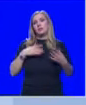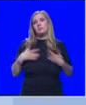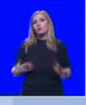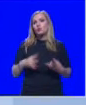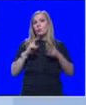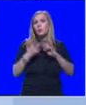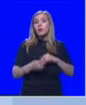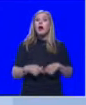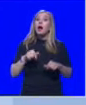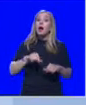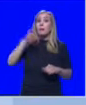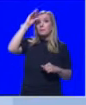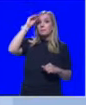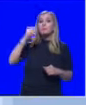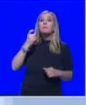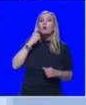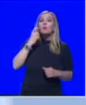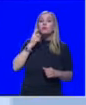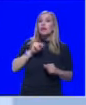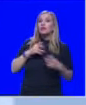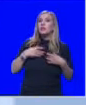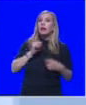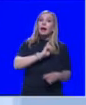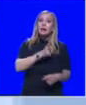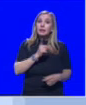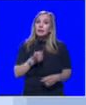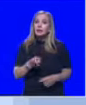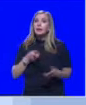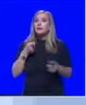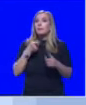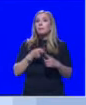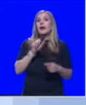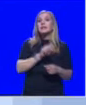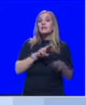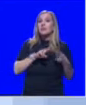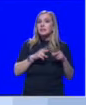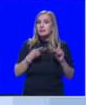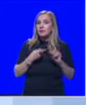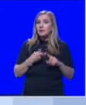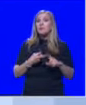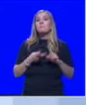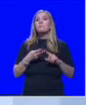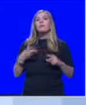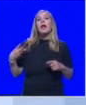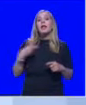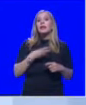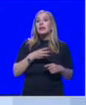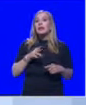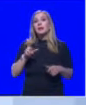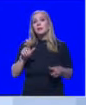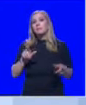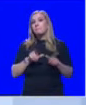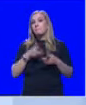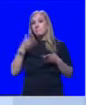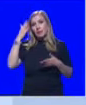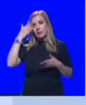днес посочи други. Той каза, че има критики към ГЕРБ, към Асен Василев, към енергийния министър Румен Радев. След като